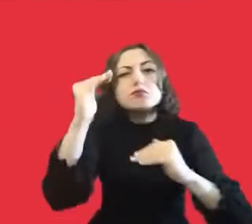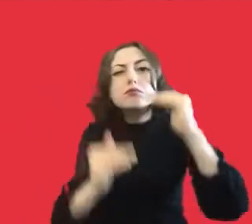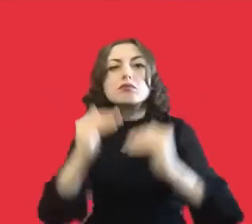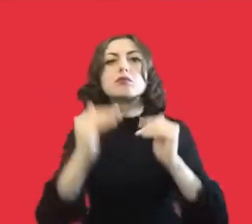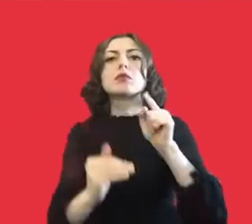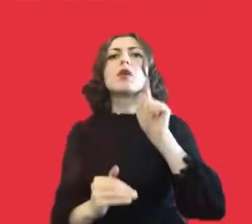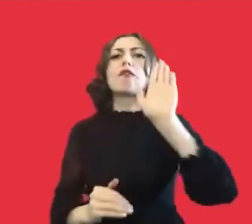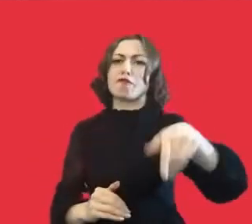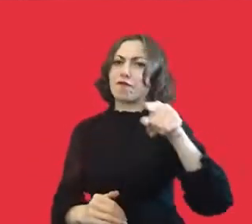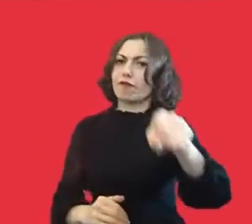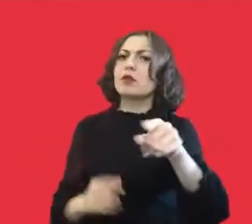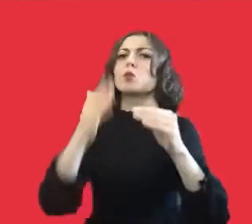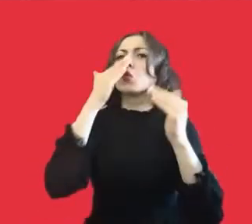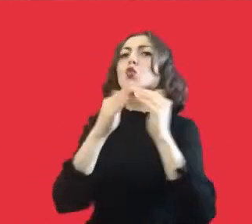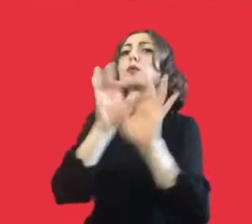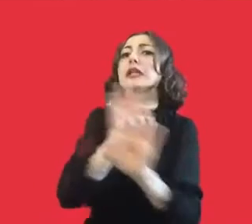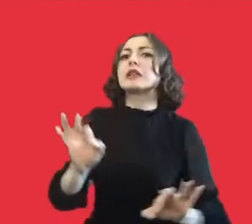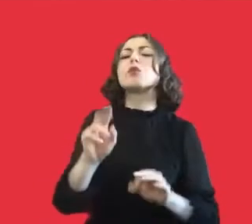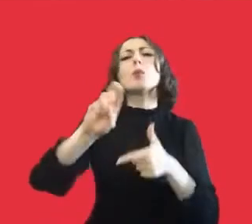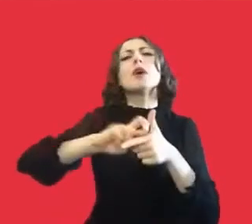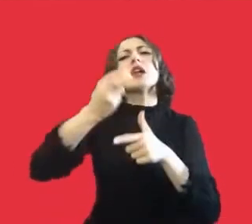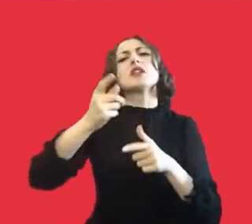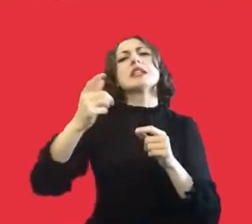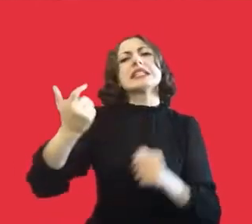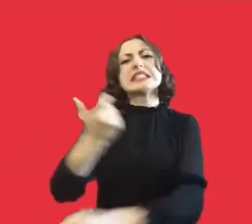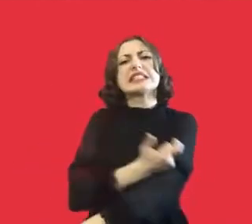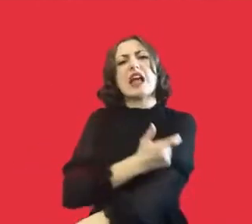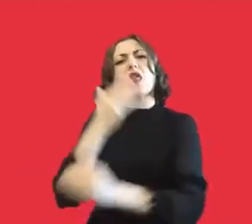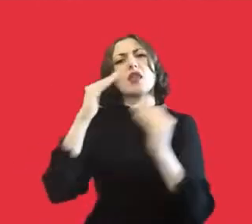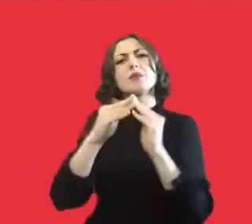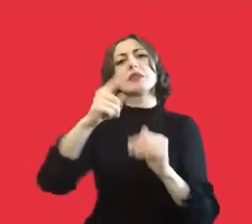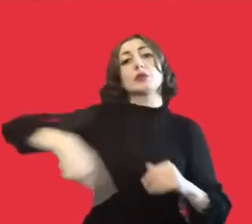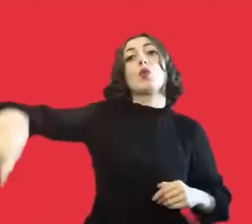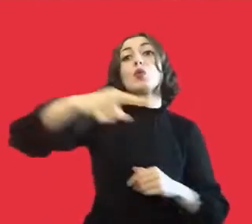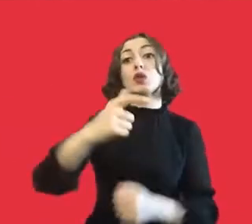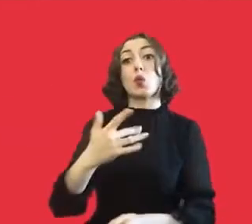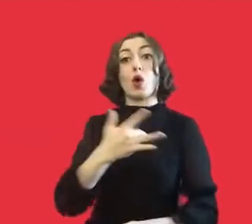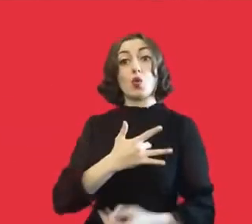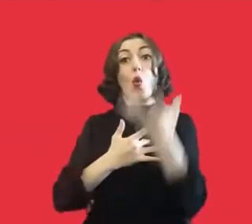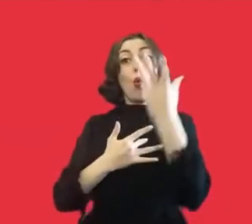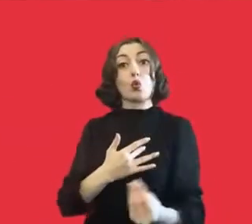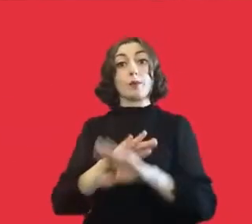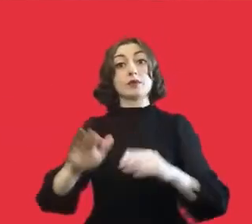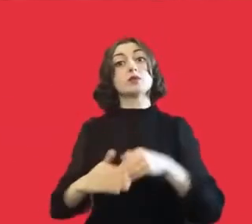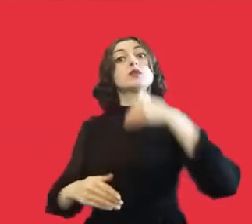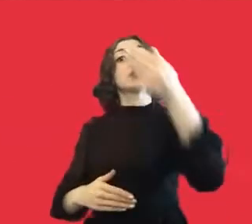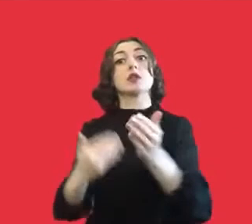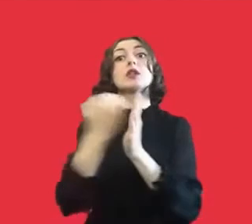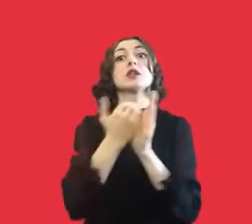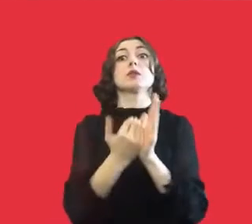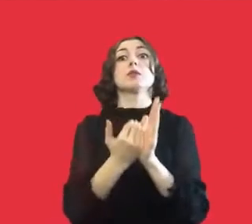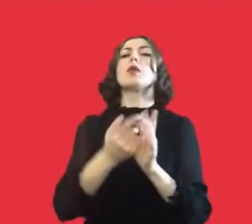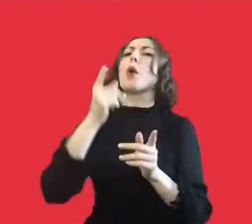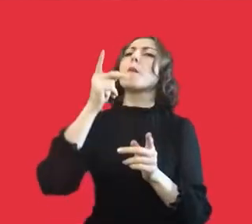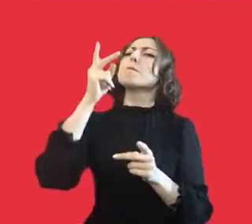uluslararası validasyonu olan bir platform Kızılay Akademi. Siz gönüllü olduktan sonra sistem size bazı eğitimler atıyor ya